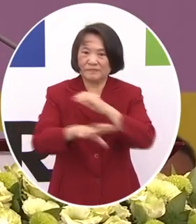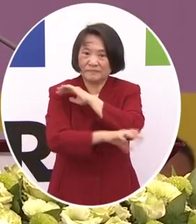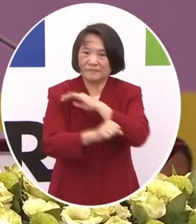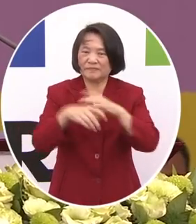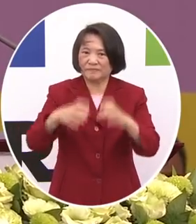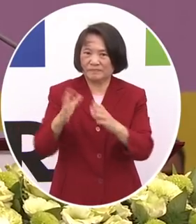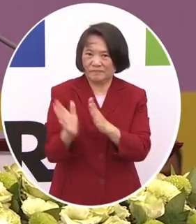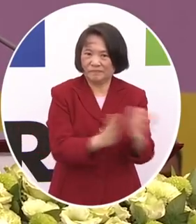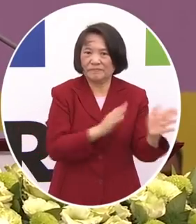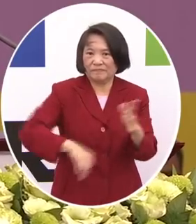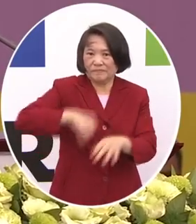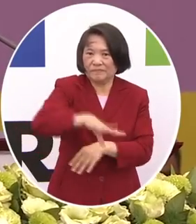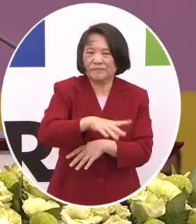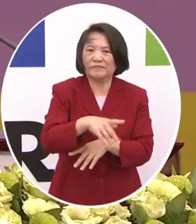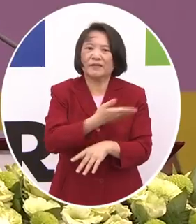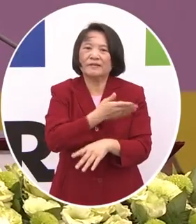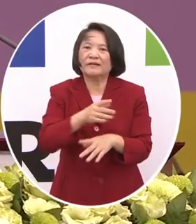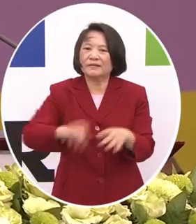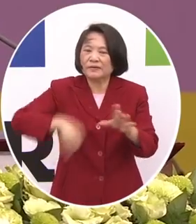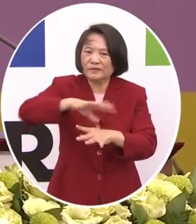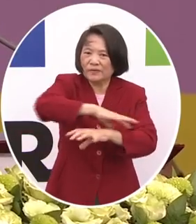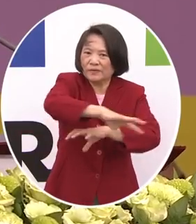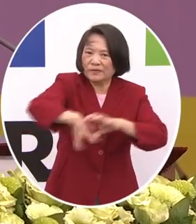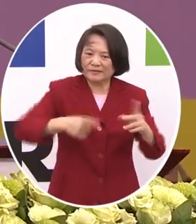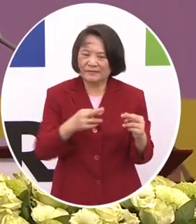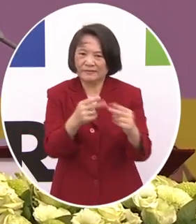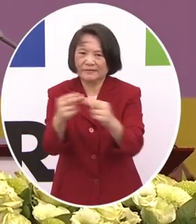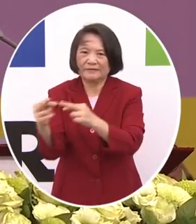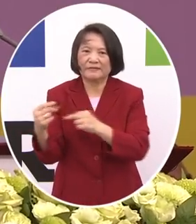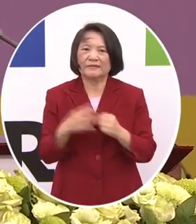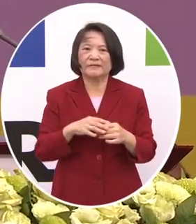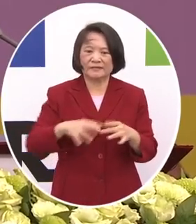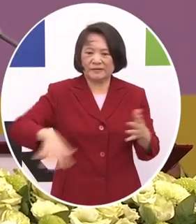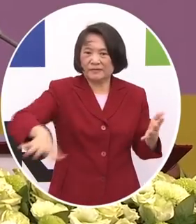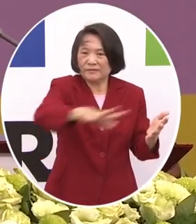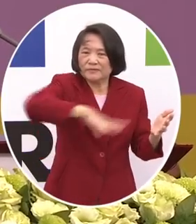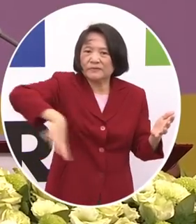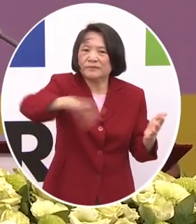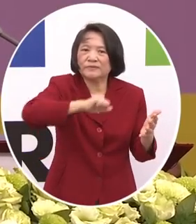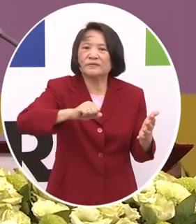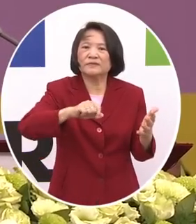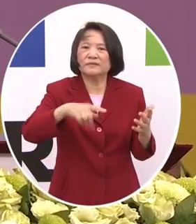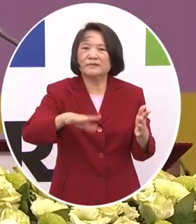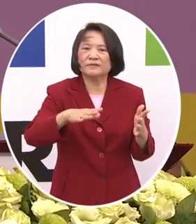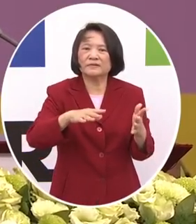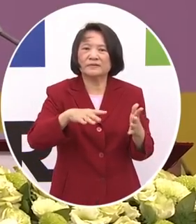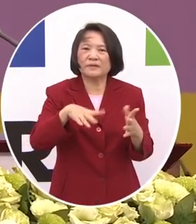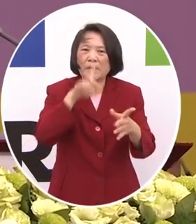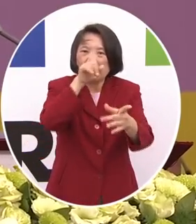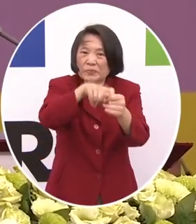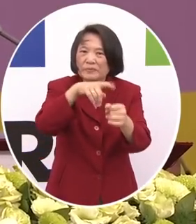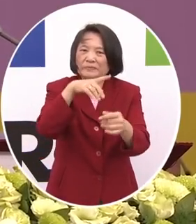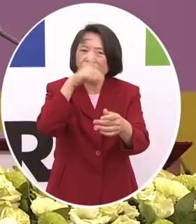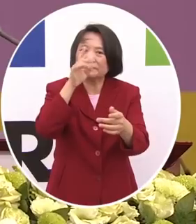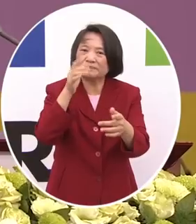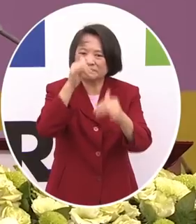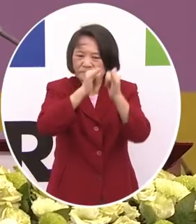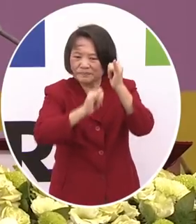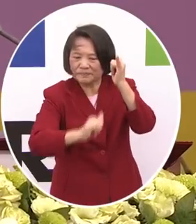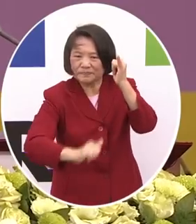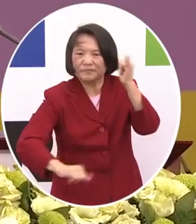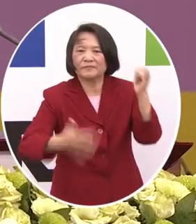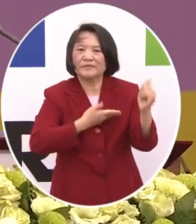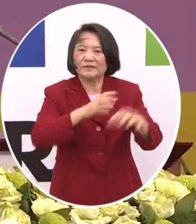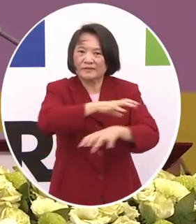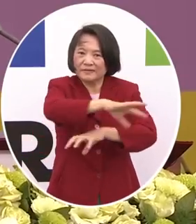就是要改善投资环境，均衡区域发展，为台湾的下一个世代创造更优质的环境